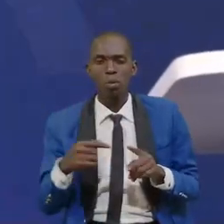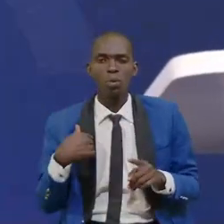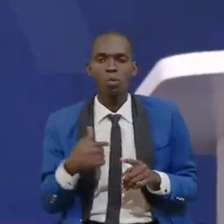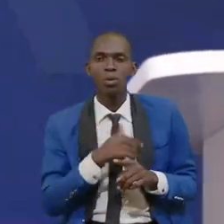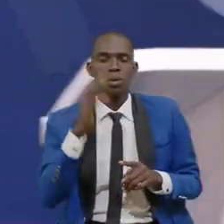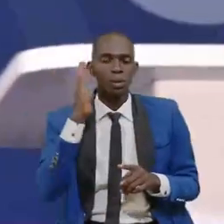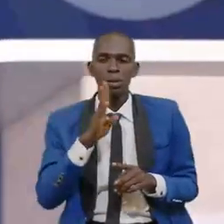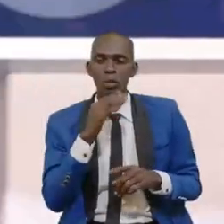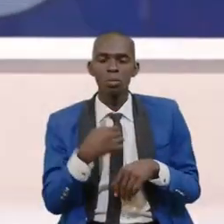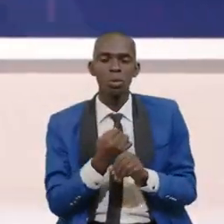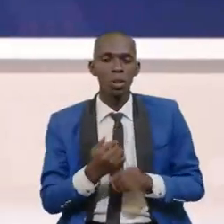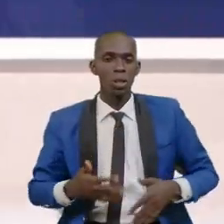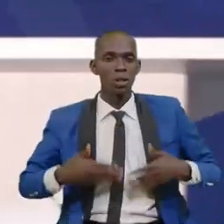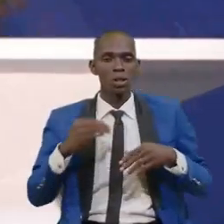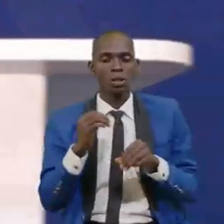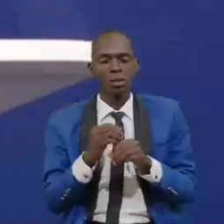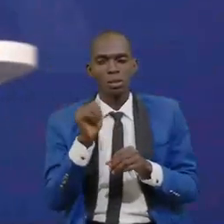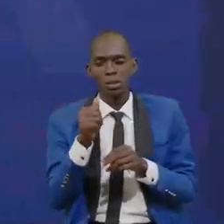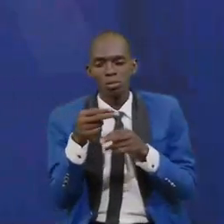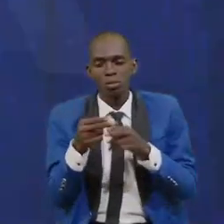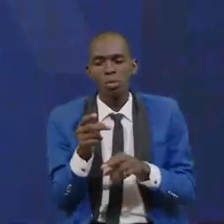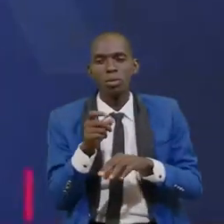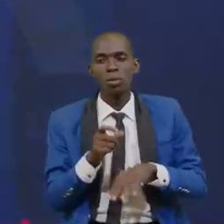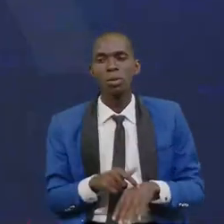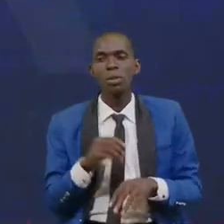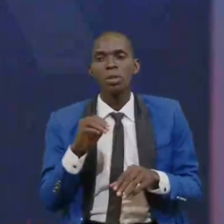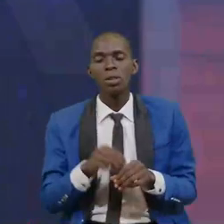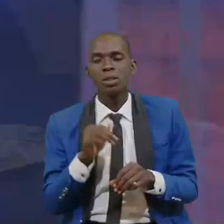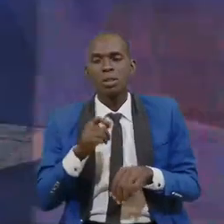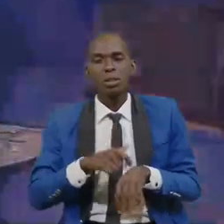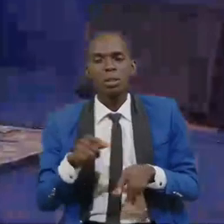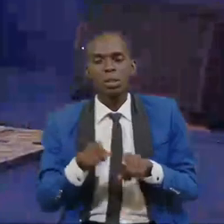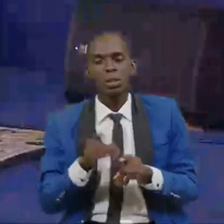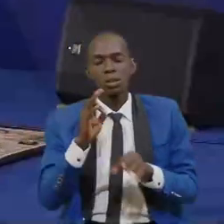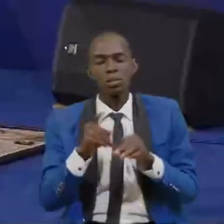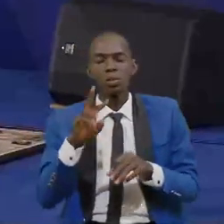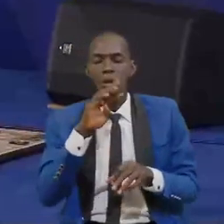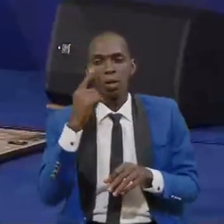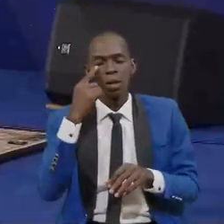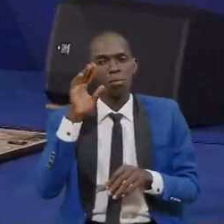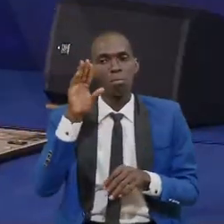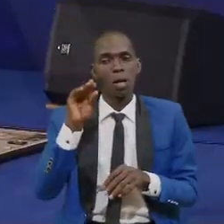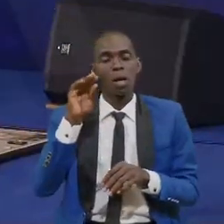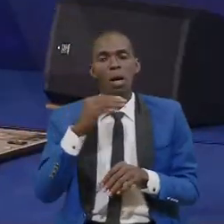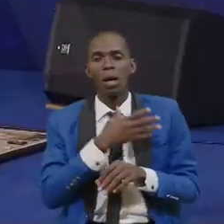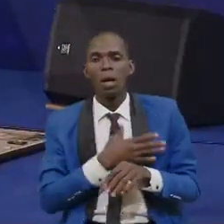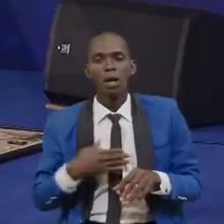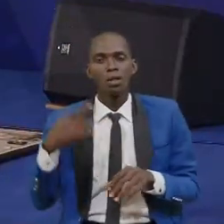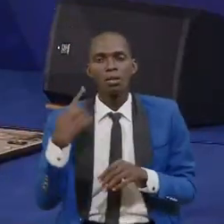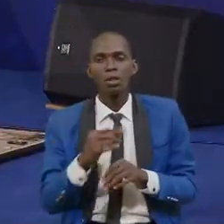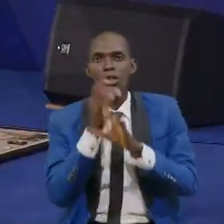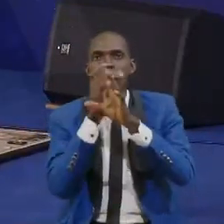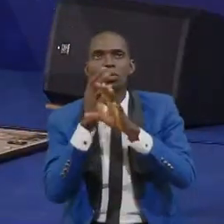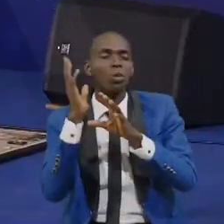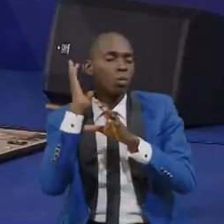un clin d'œil, ou en un instant, comme si vous clignotez les yeux, la trompette sonnera. Et les morts